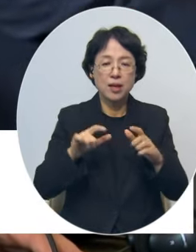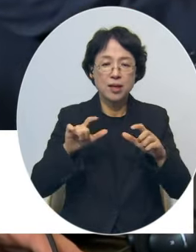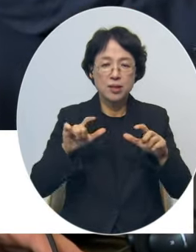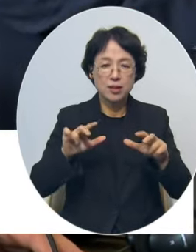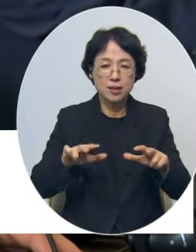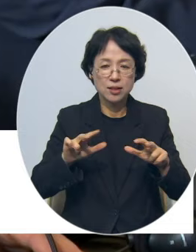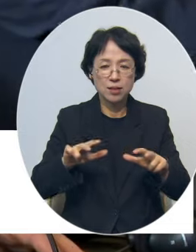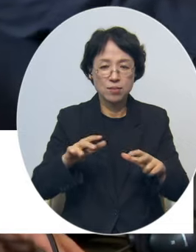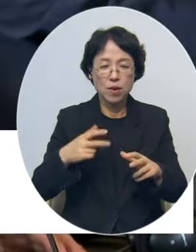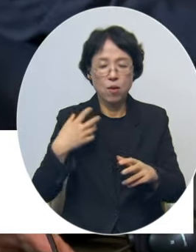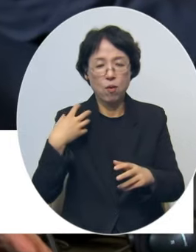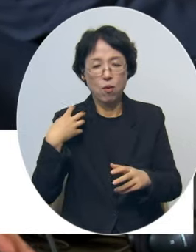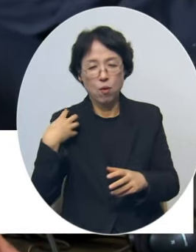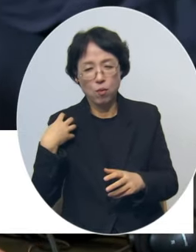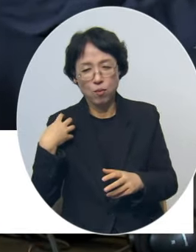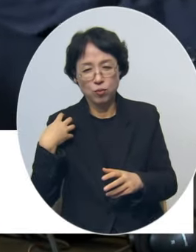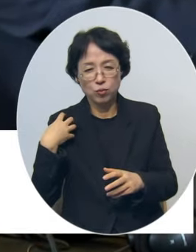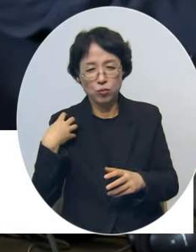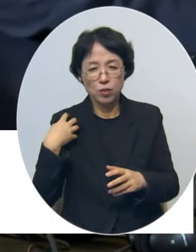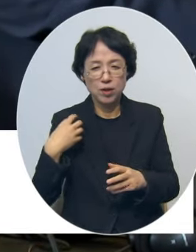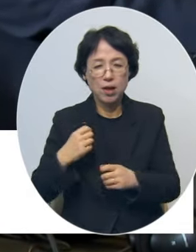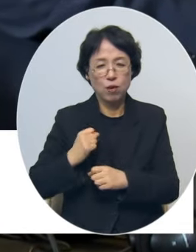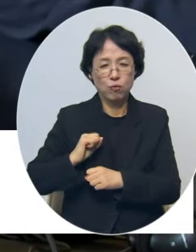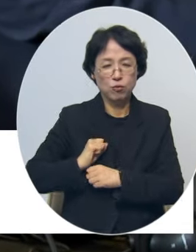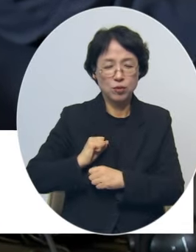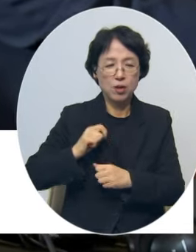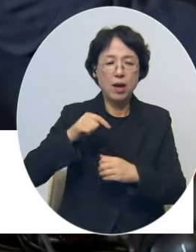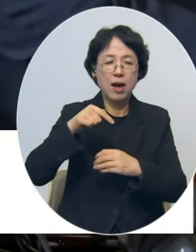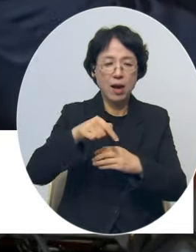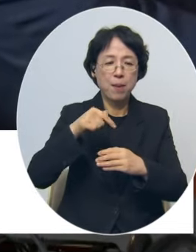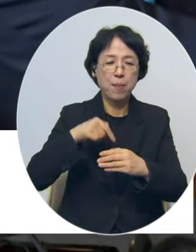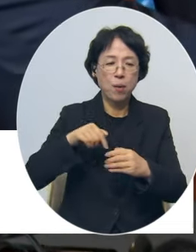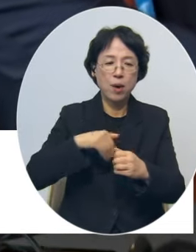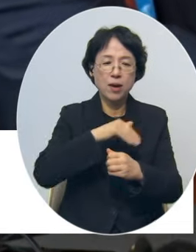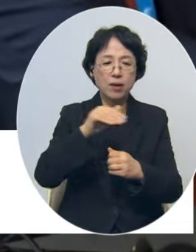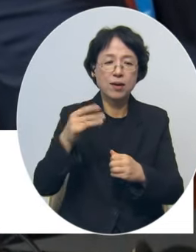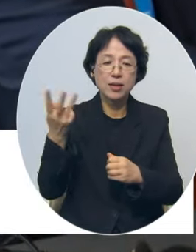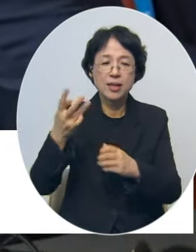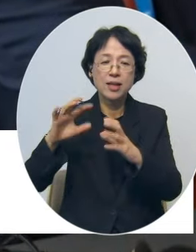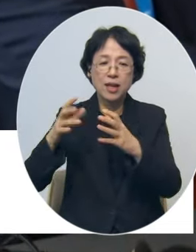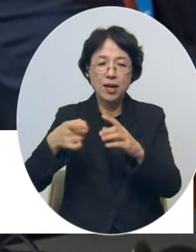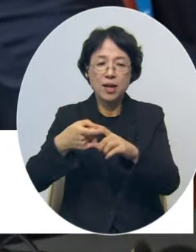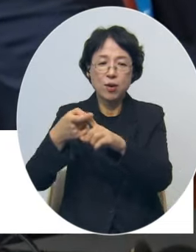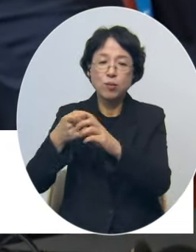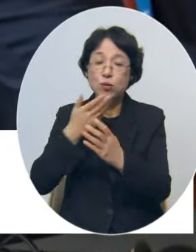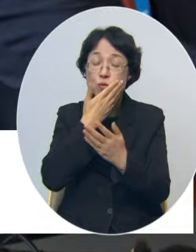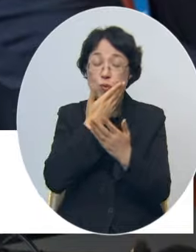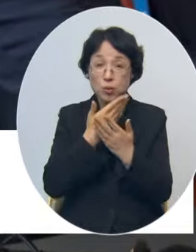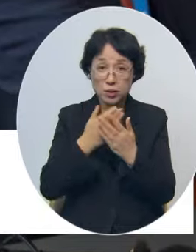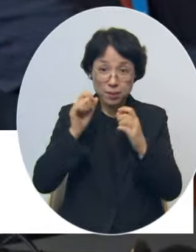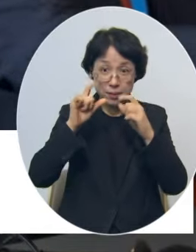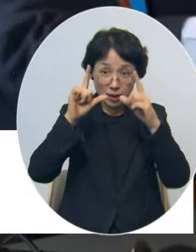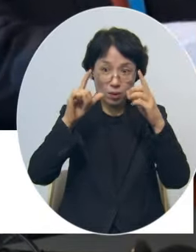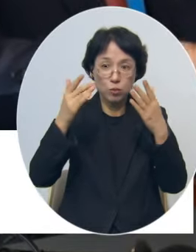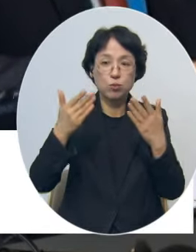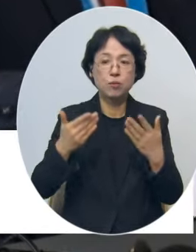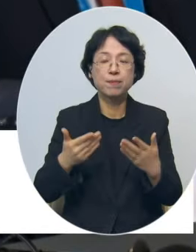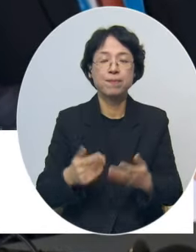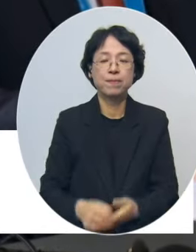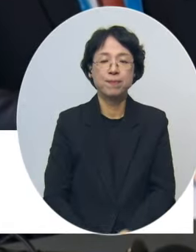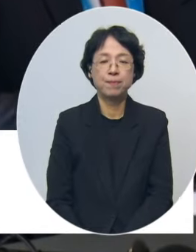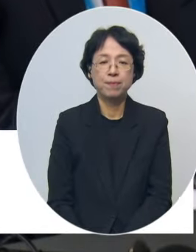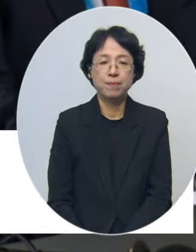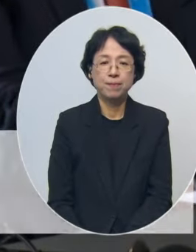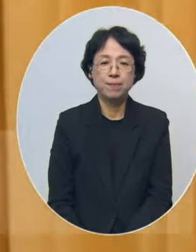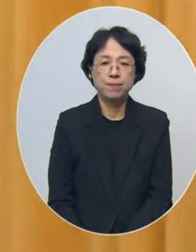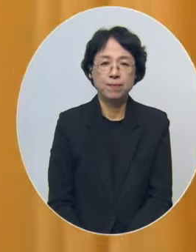엄중한 영내외 안보 환경은 한미일 3국 협력의 중요성을 다시 한번 일깨워주고